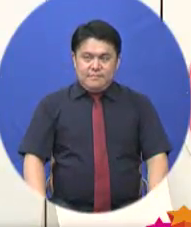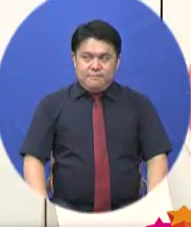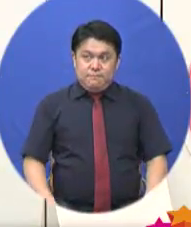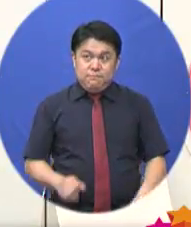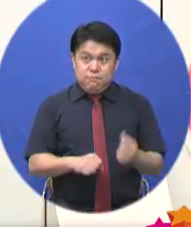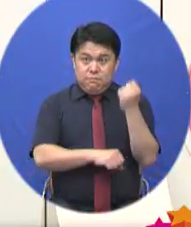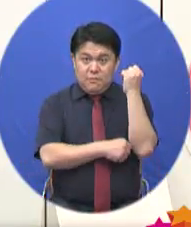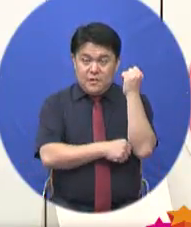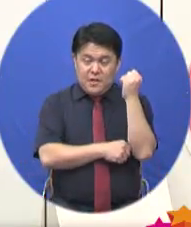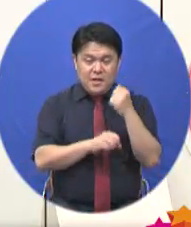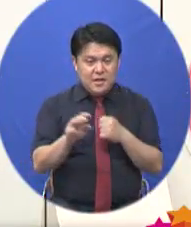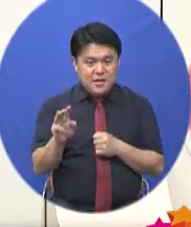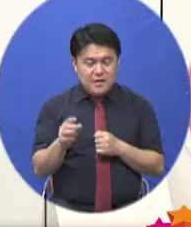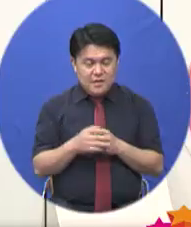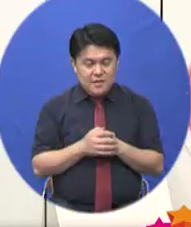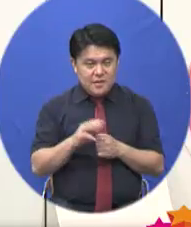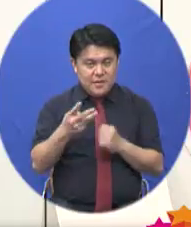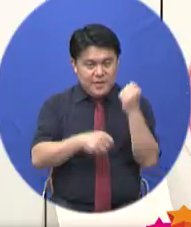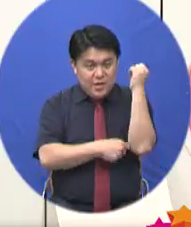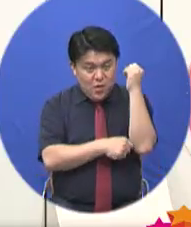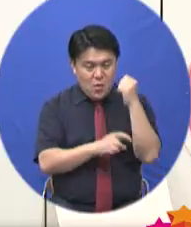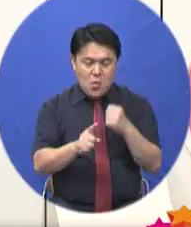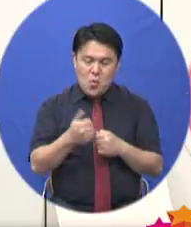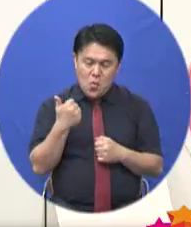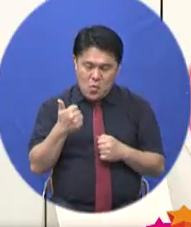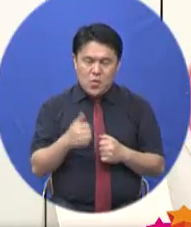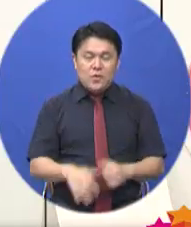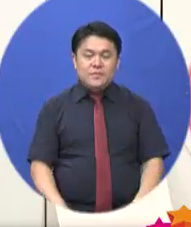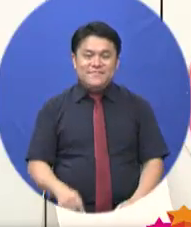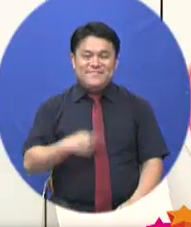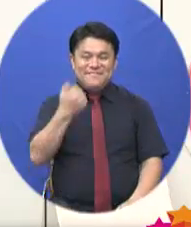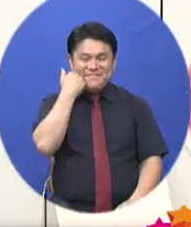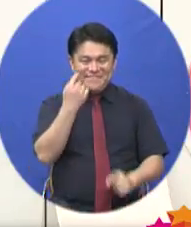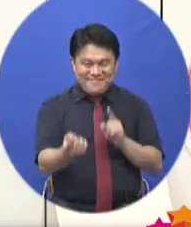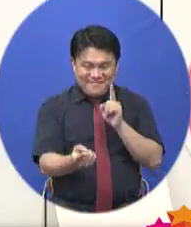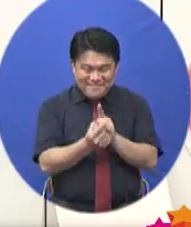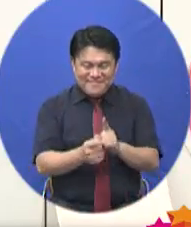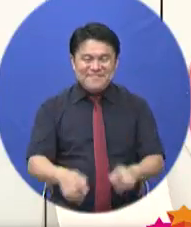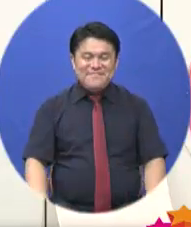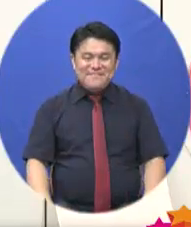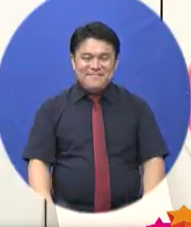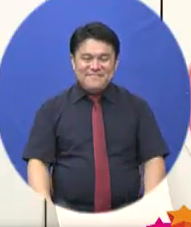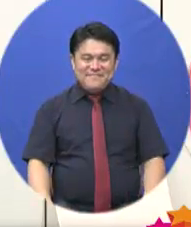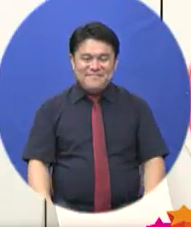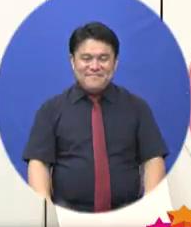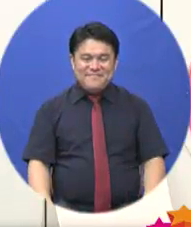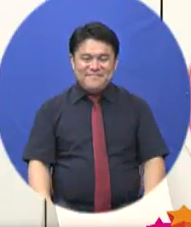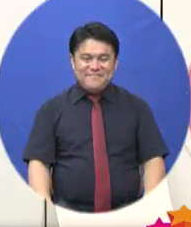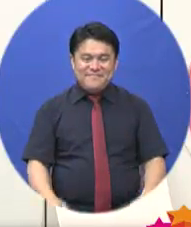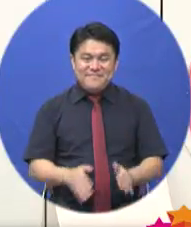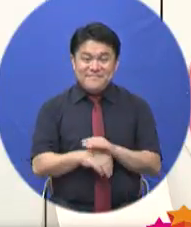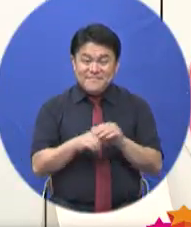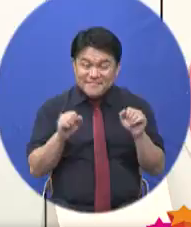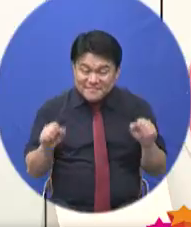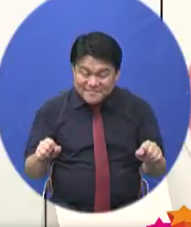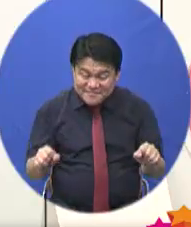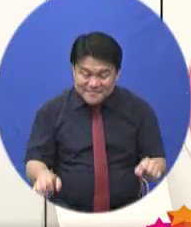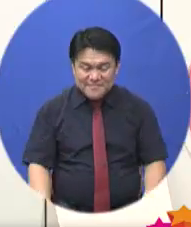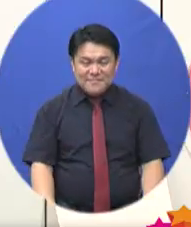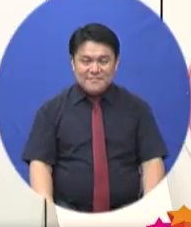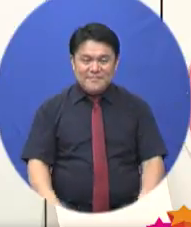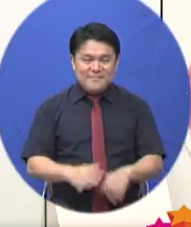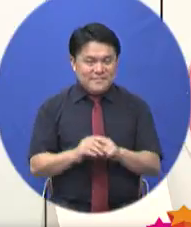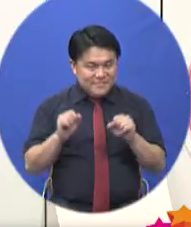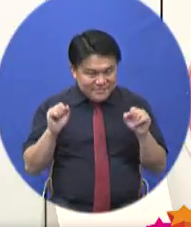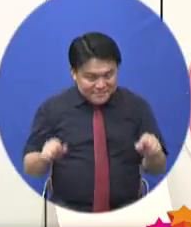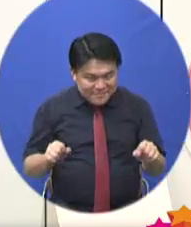공양미 300석 중간중 아 그랬군요. 자 다음 분 모셔보겠습니다. 여보세요.